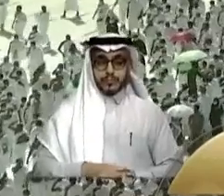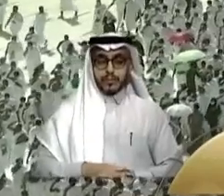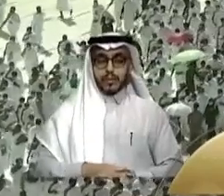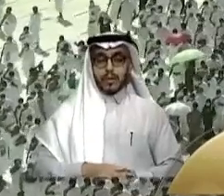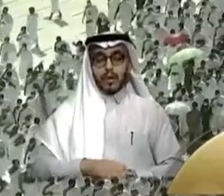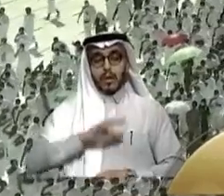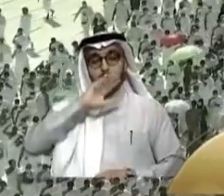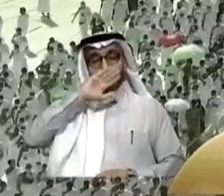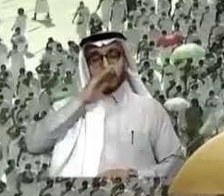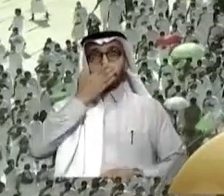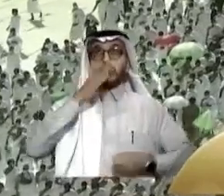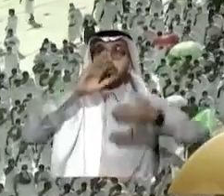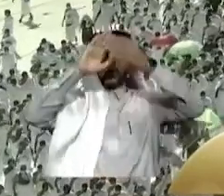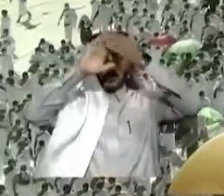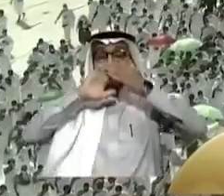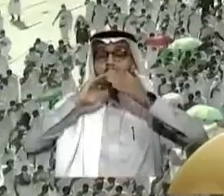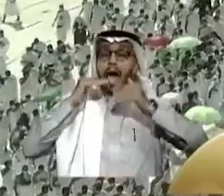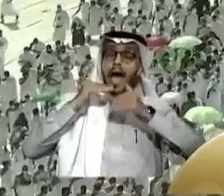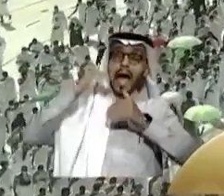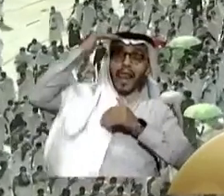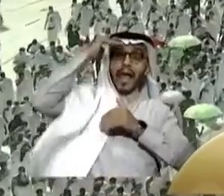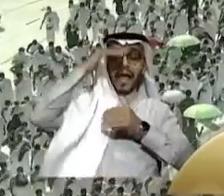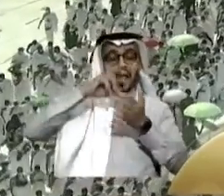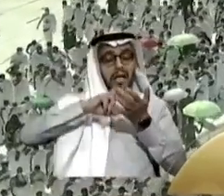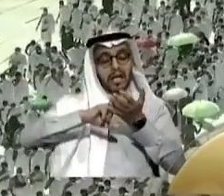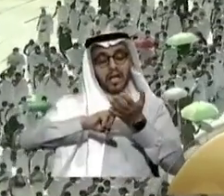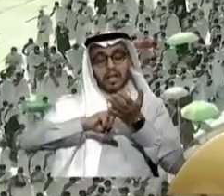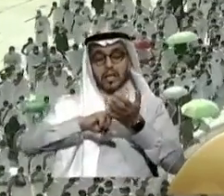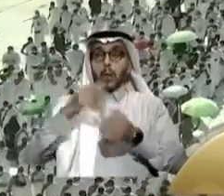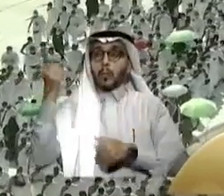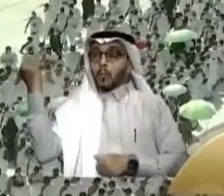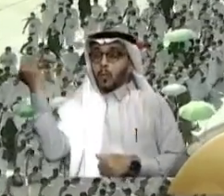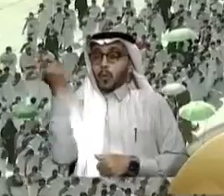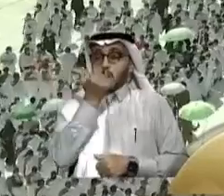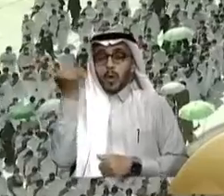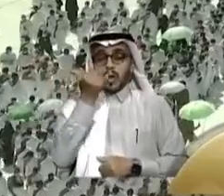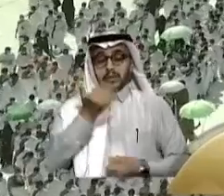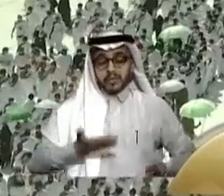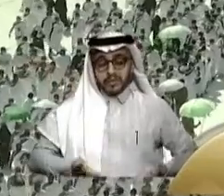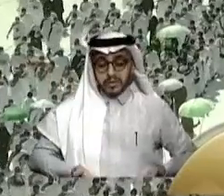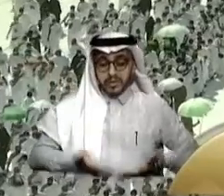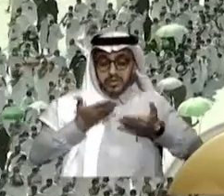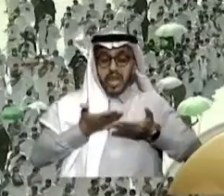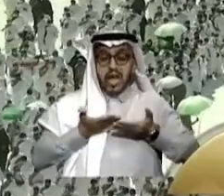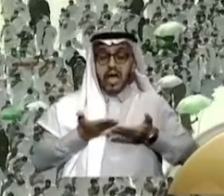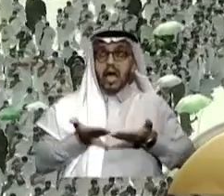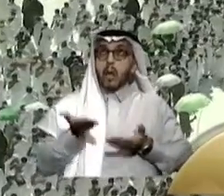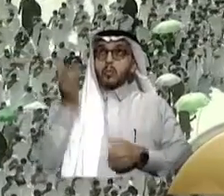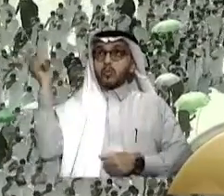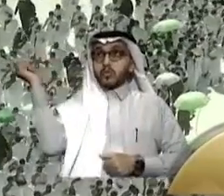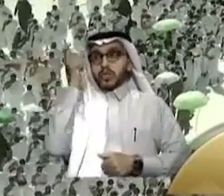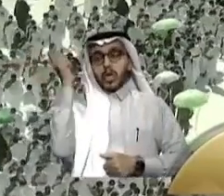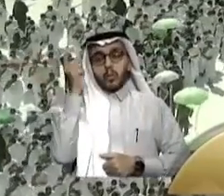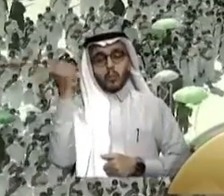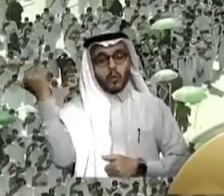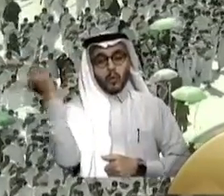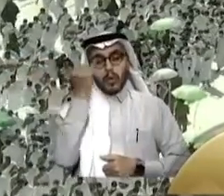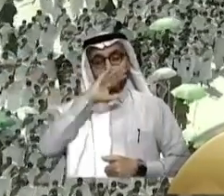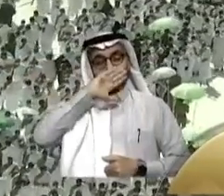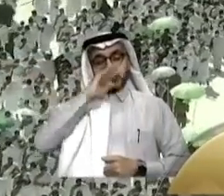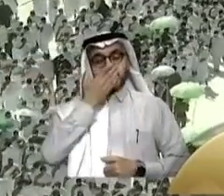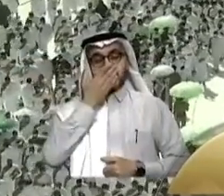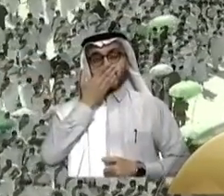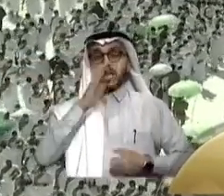فلا كرم أعلى من التقوى، ولا شرف يعدل الإسلام، ولا